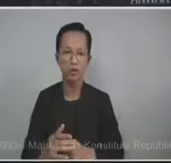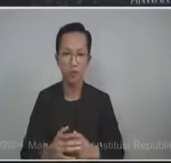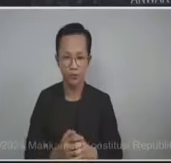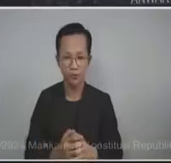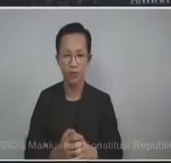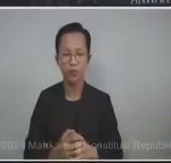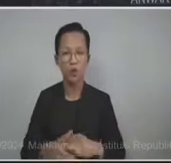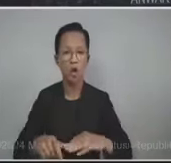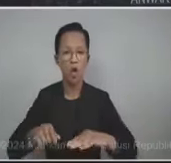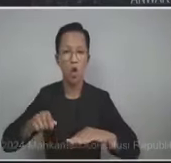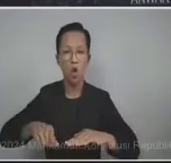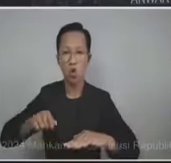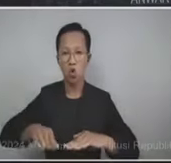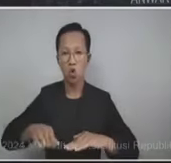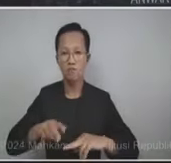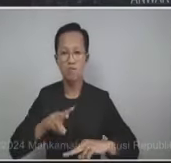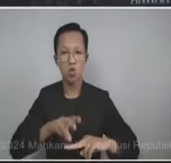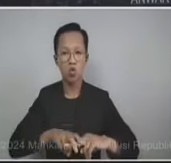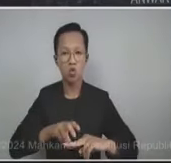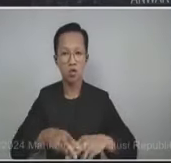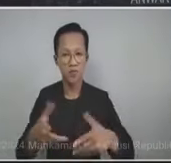para pemohon